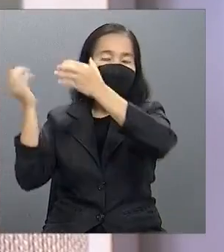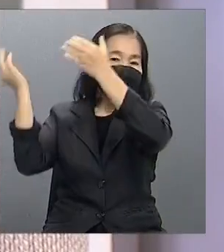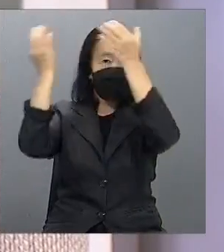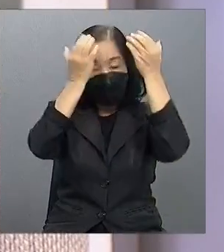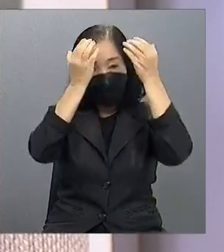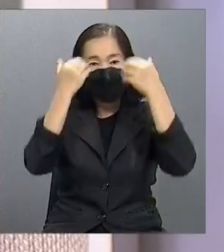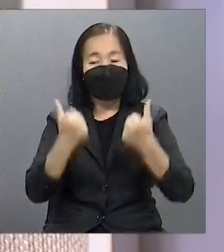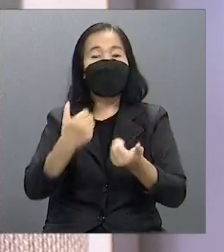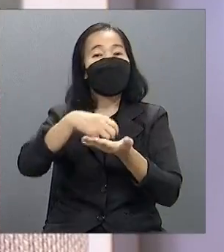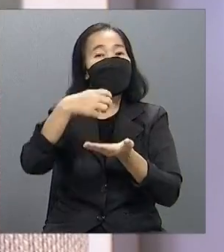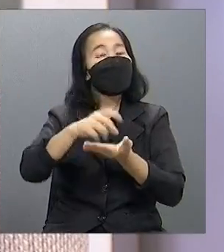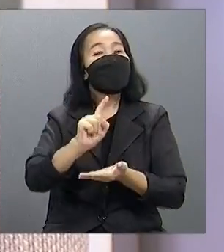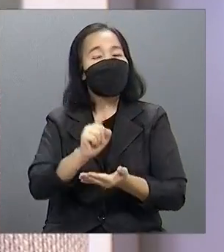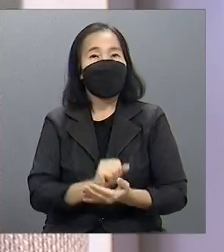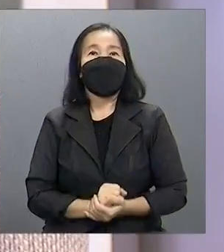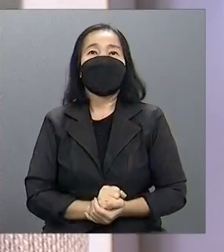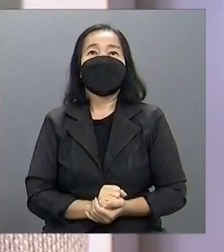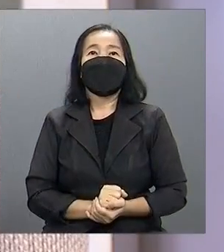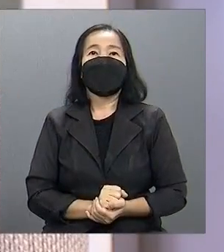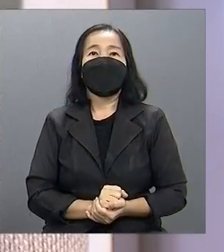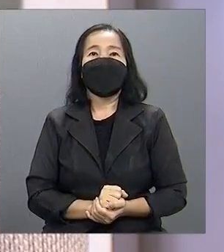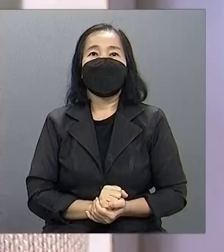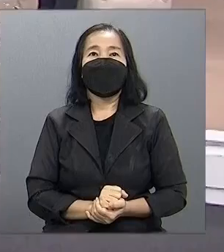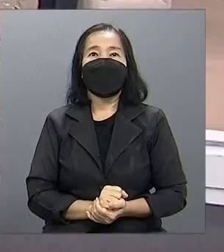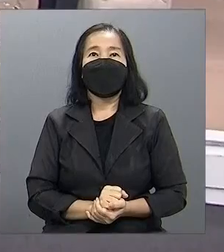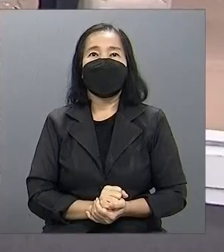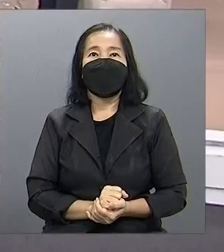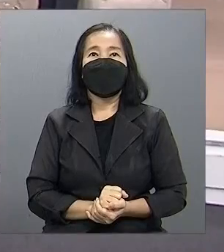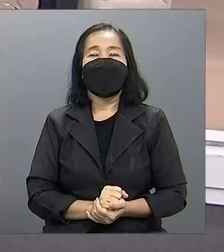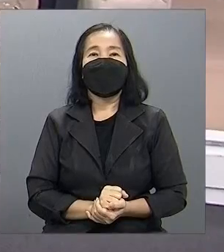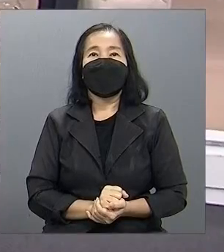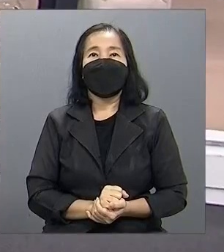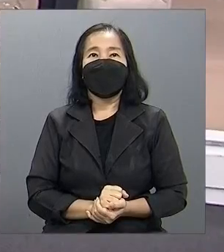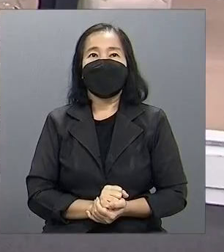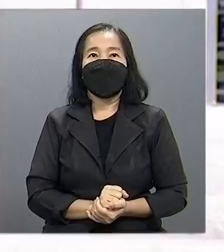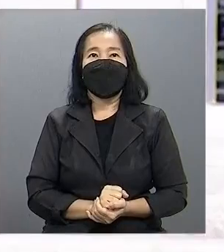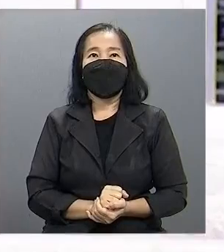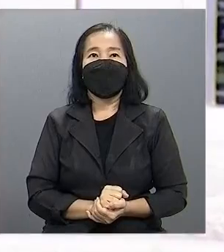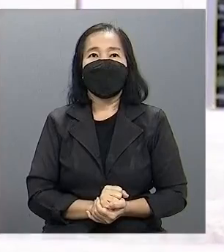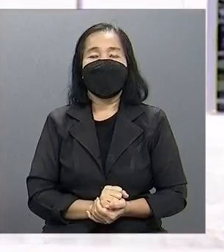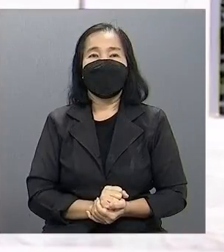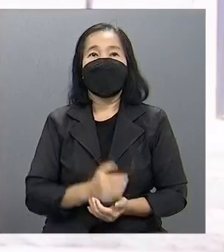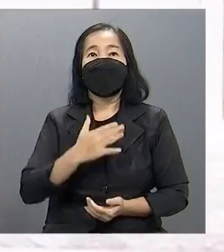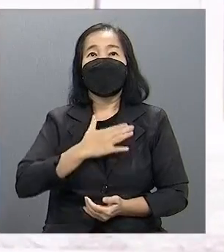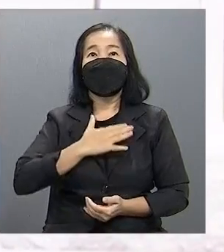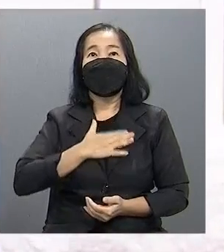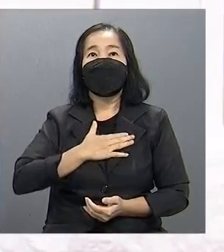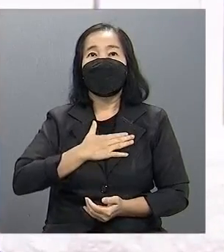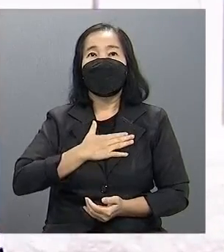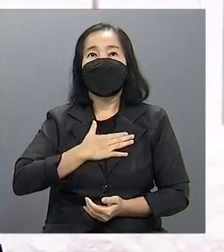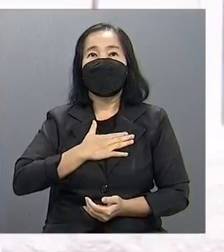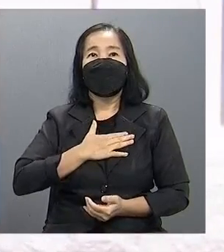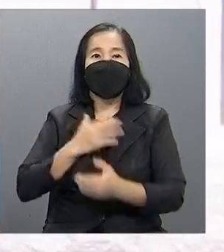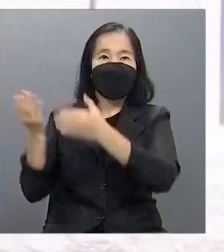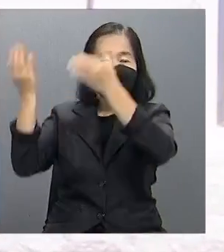ค่ะในคาแรคเตอร์ เริ่มจาก พ ี่บีก่อนเลยครับ เล่นเป็นปราดครับเล่นเป็นคุณ